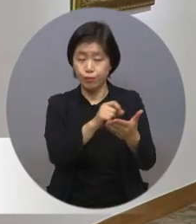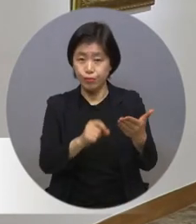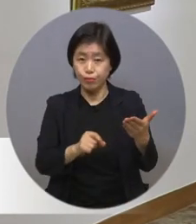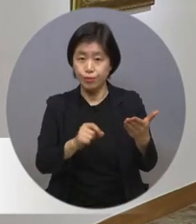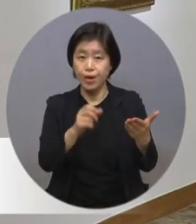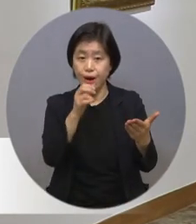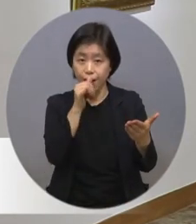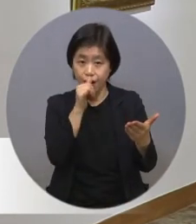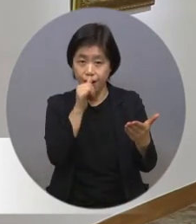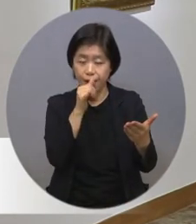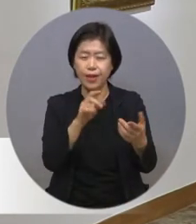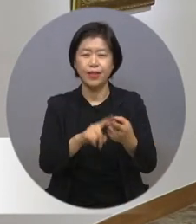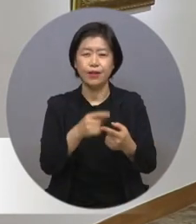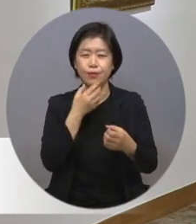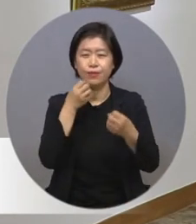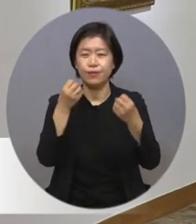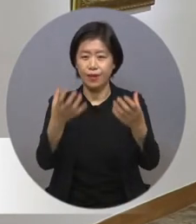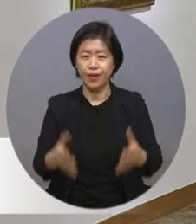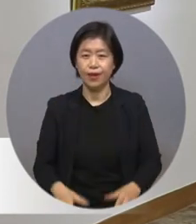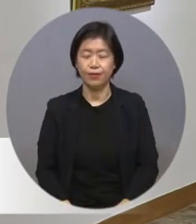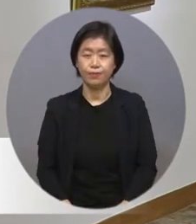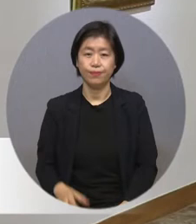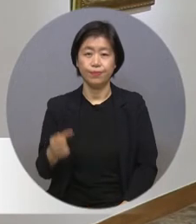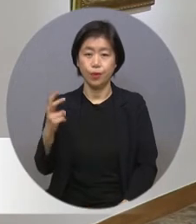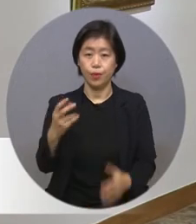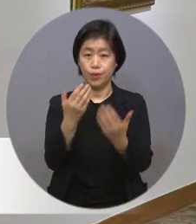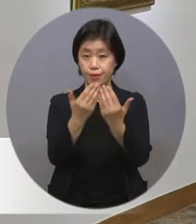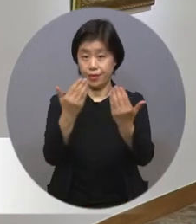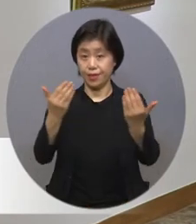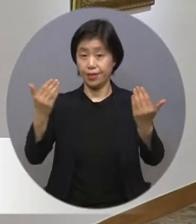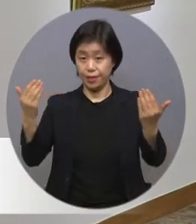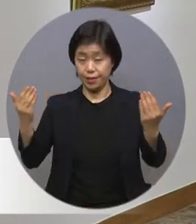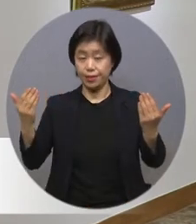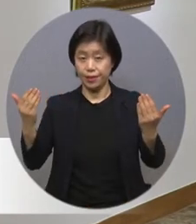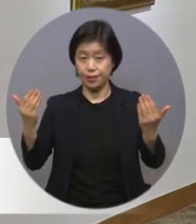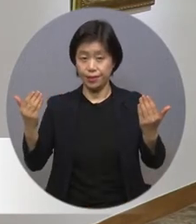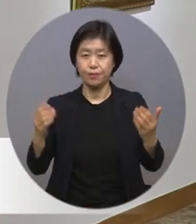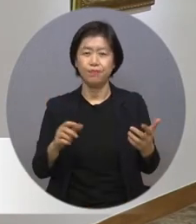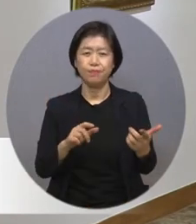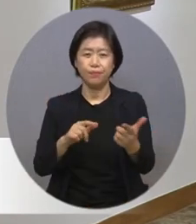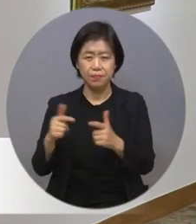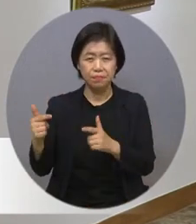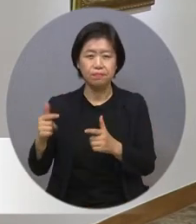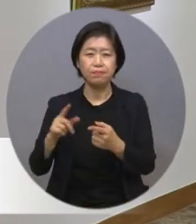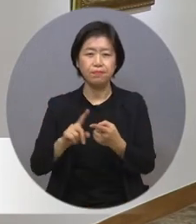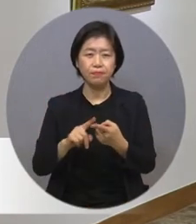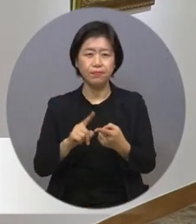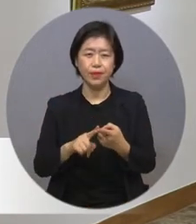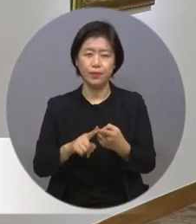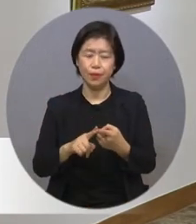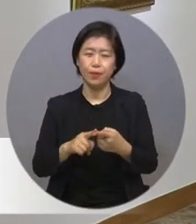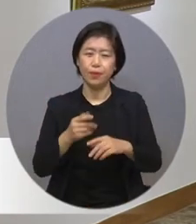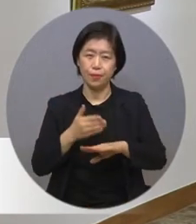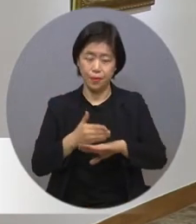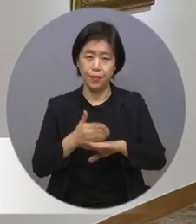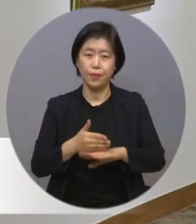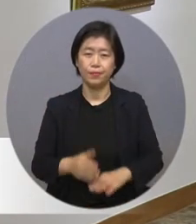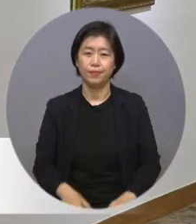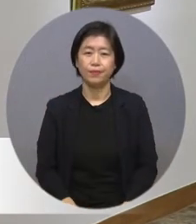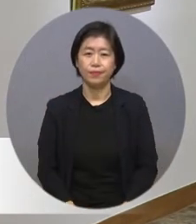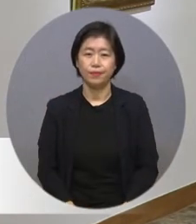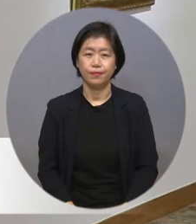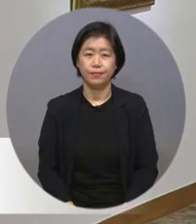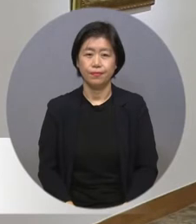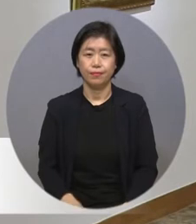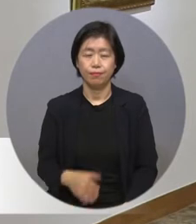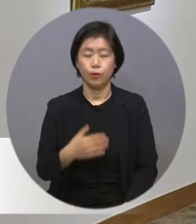대해서 축하드리고요. 또 아울러서 개인전도 겸허가 있는데 수많은 작품들이